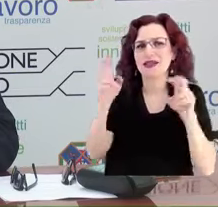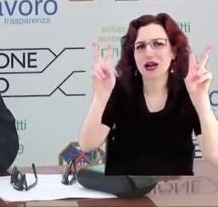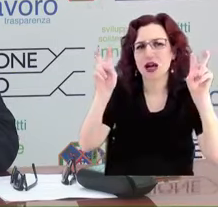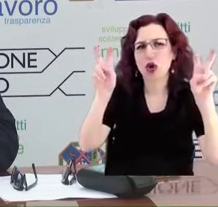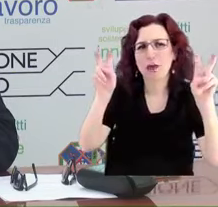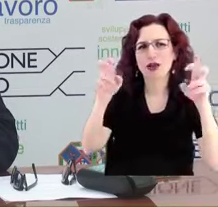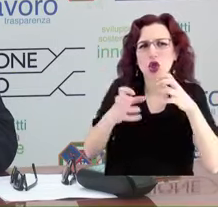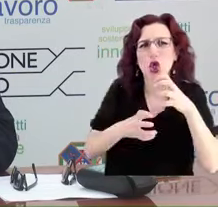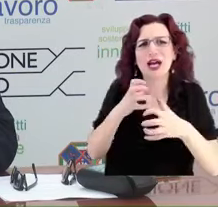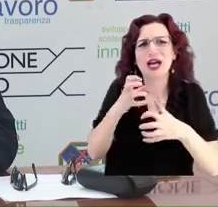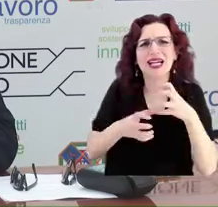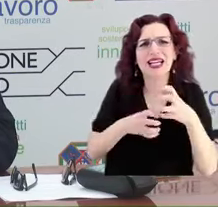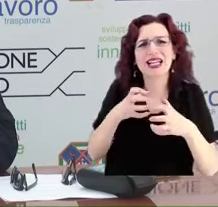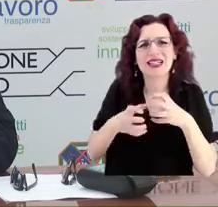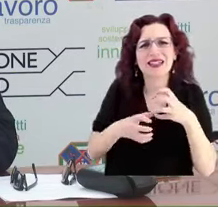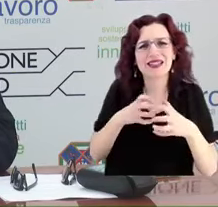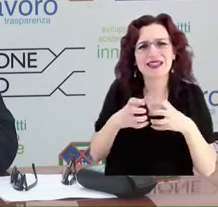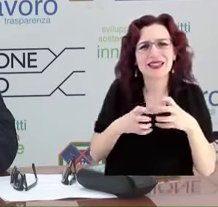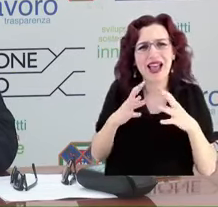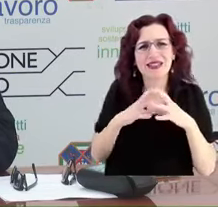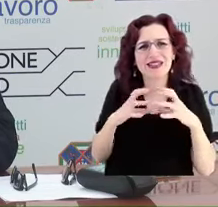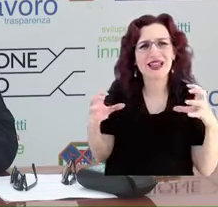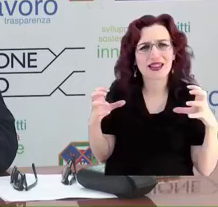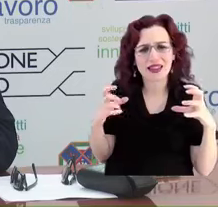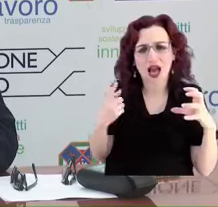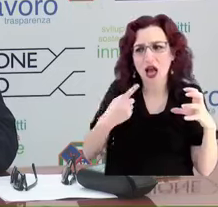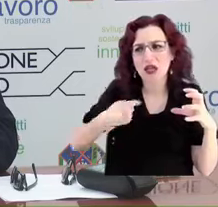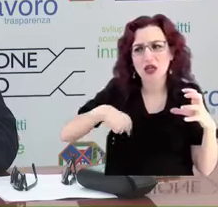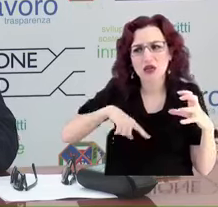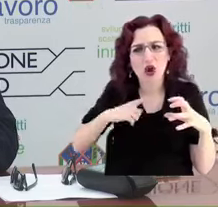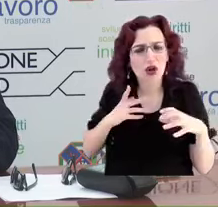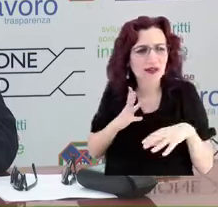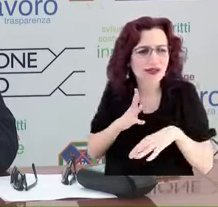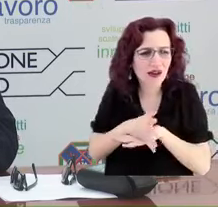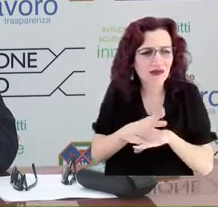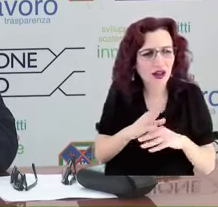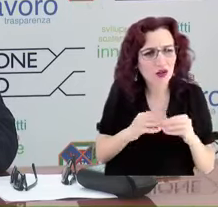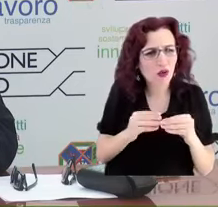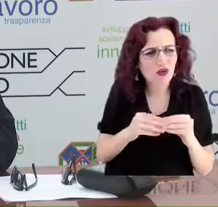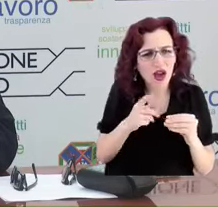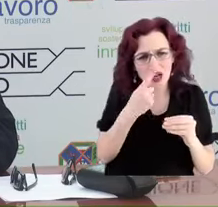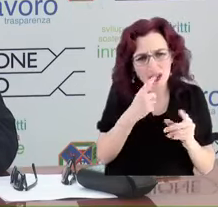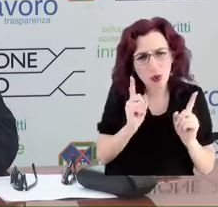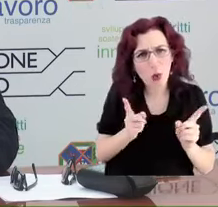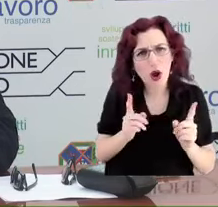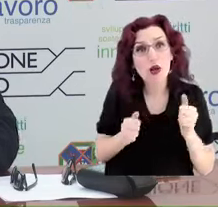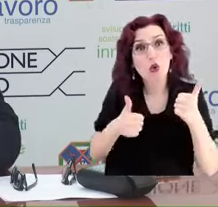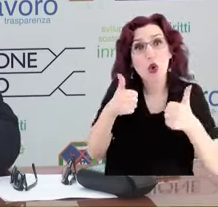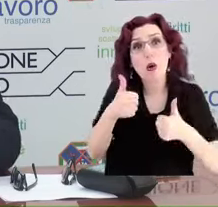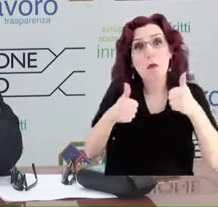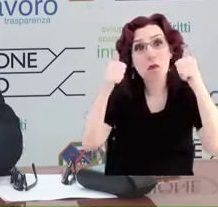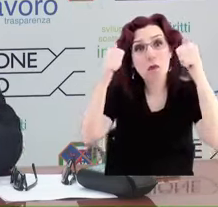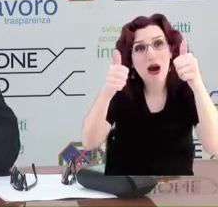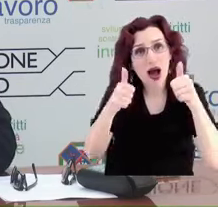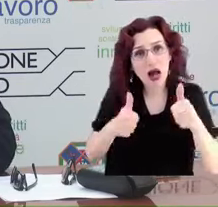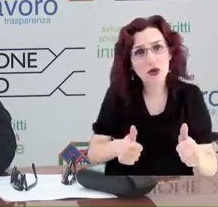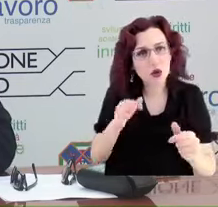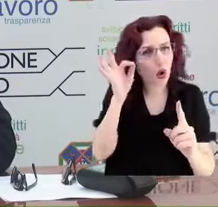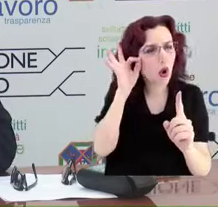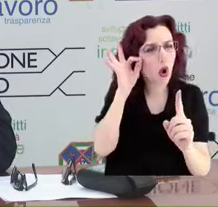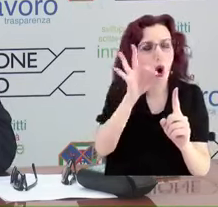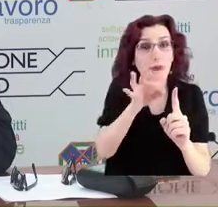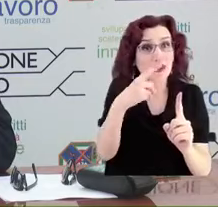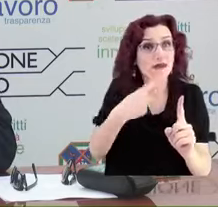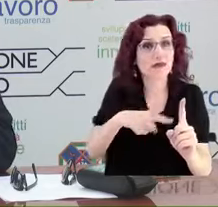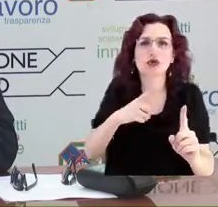intervento possiamo fare e quindi mettere in campo un bando mirato non un bando diciamo